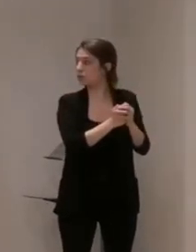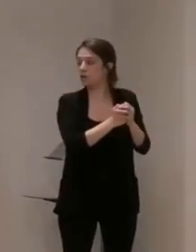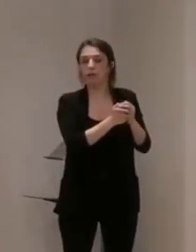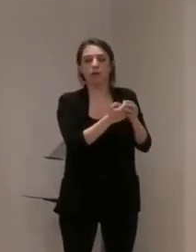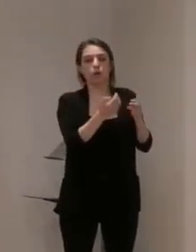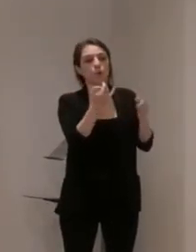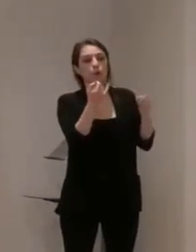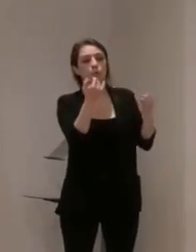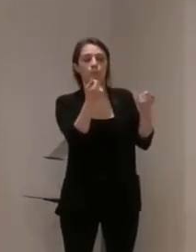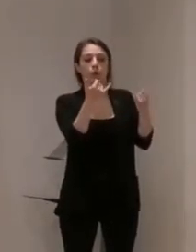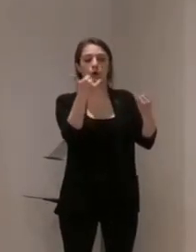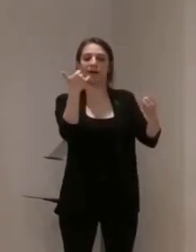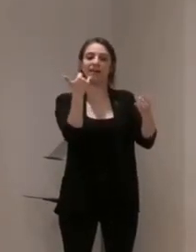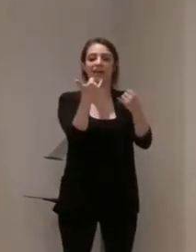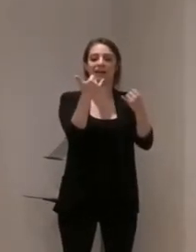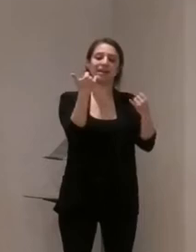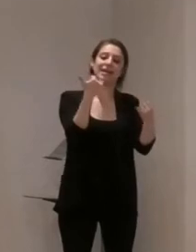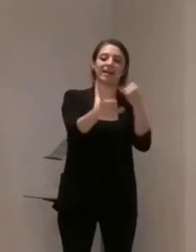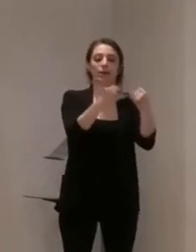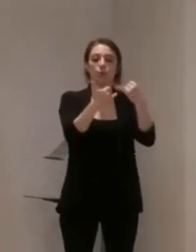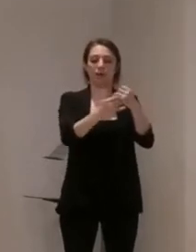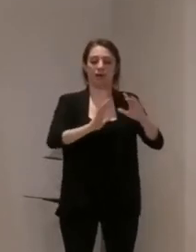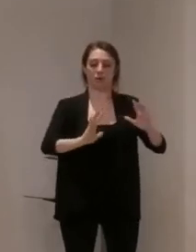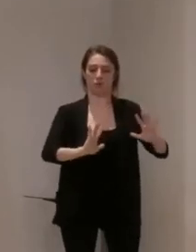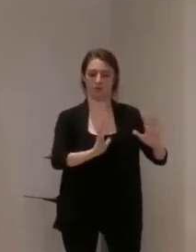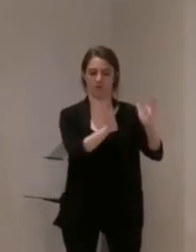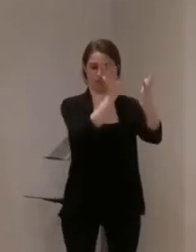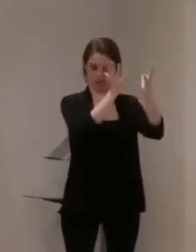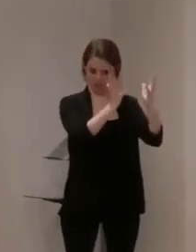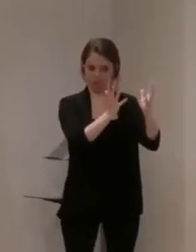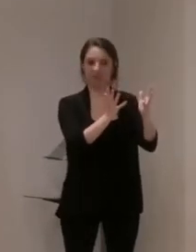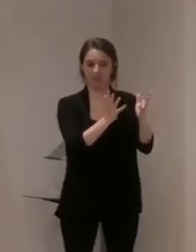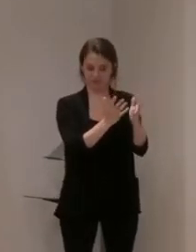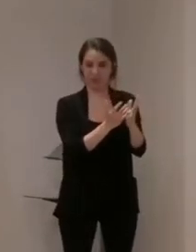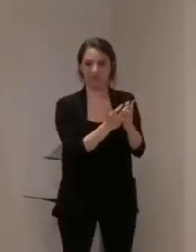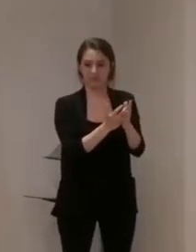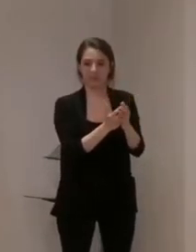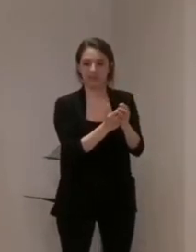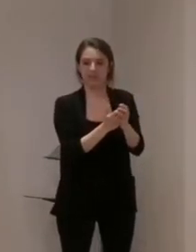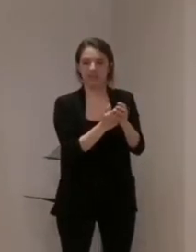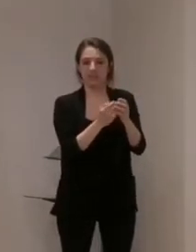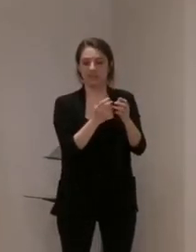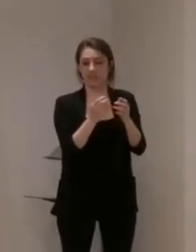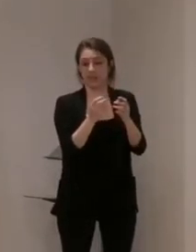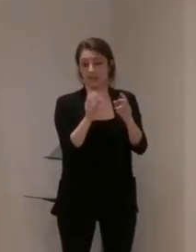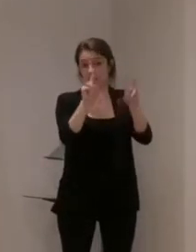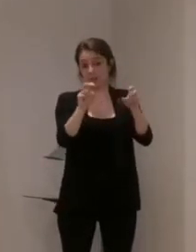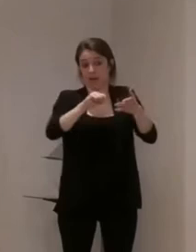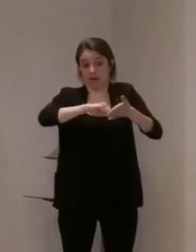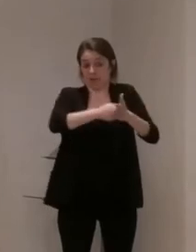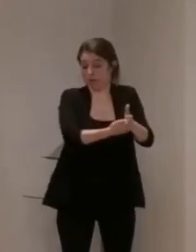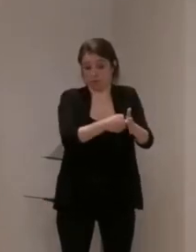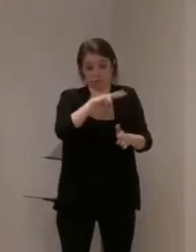torna a reneixer amb tota la seva força. O sigui que aquest sentit de repressió es segueix